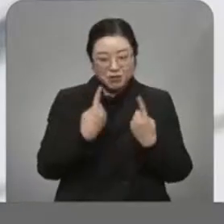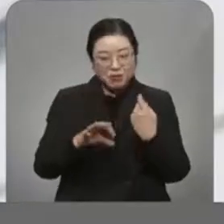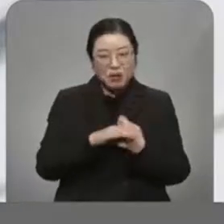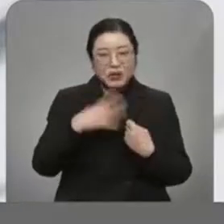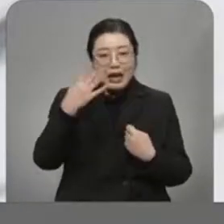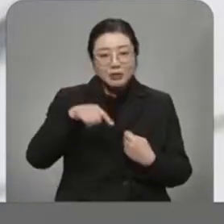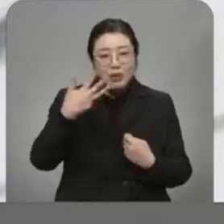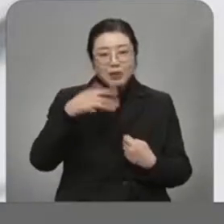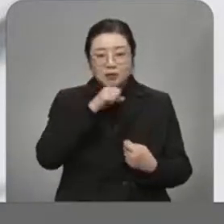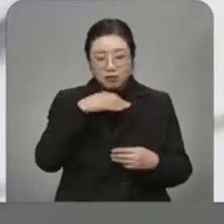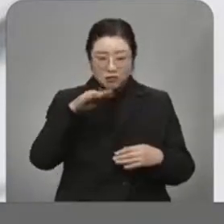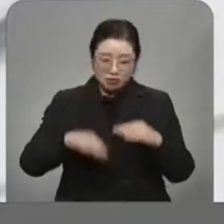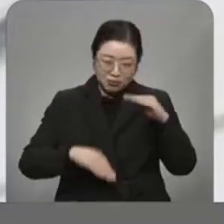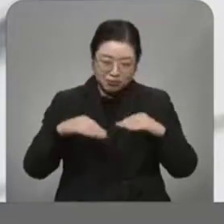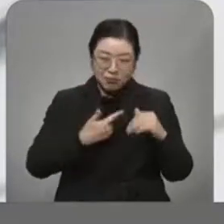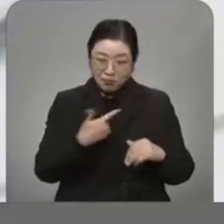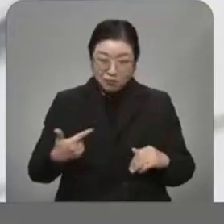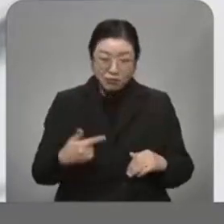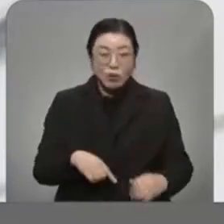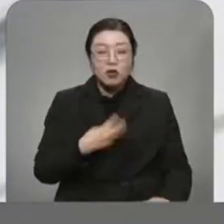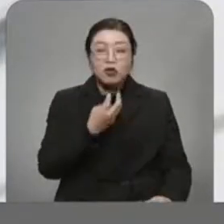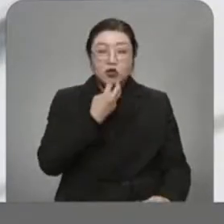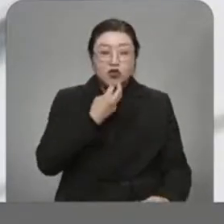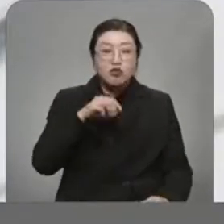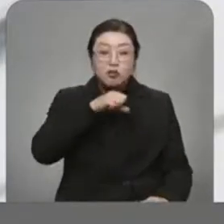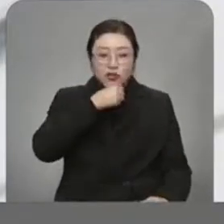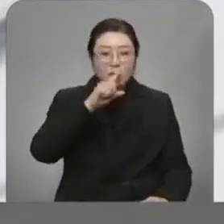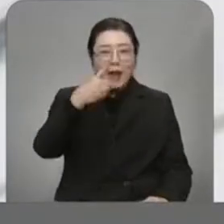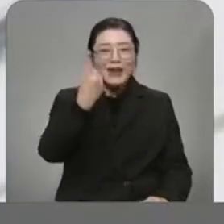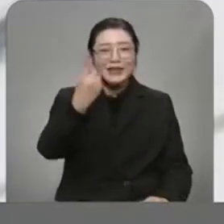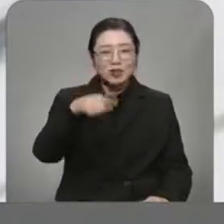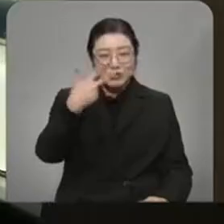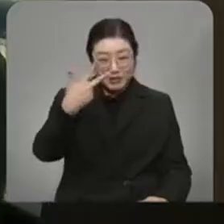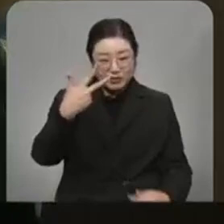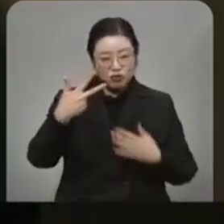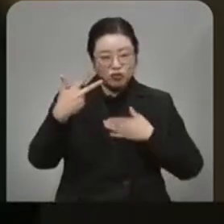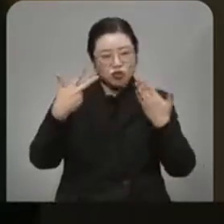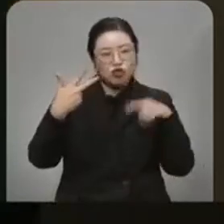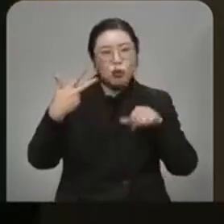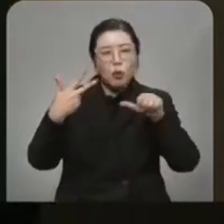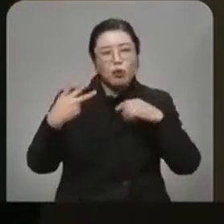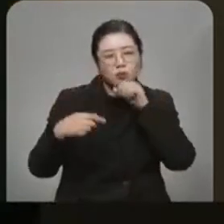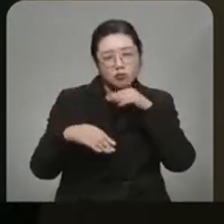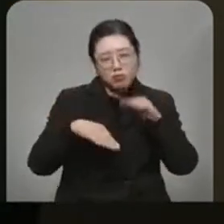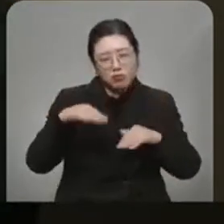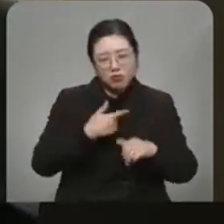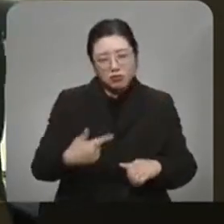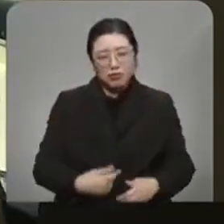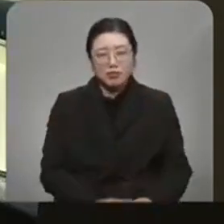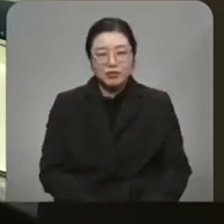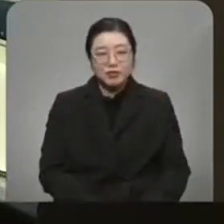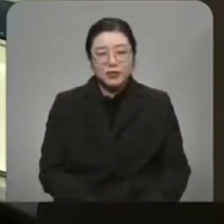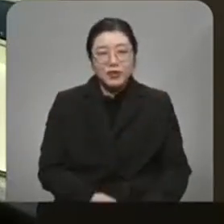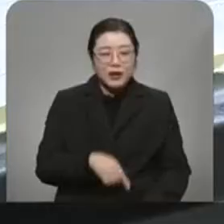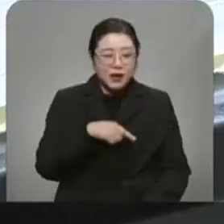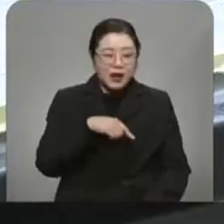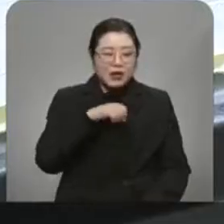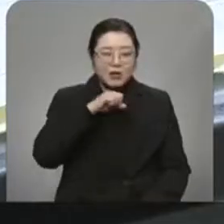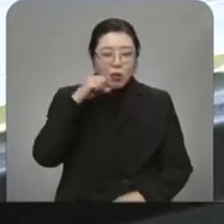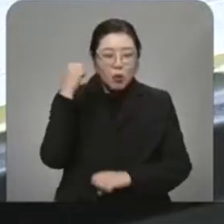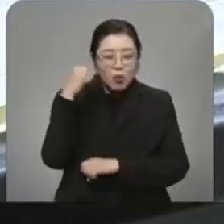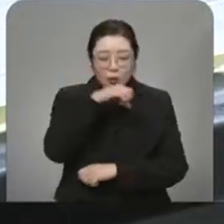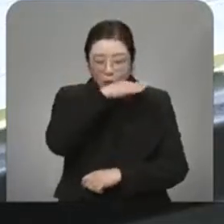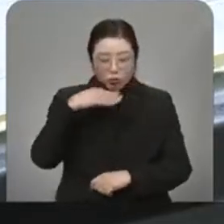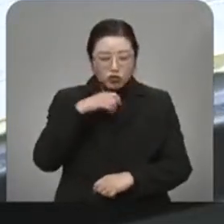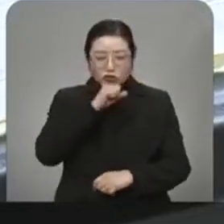낮 서울 101.7 9.5점이나 낮았습니다 절대평가로 진행된 영원은 그나마